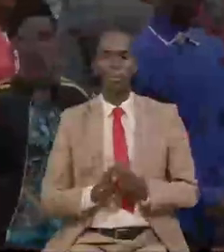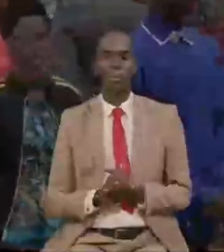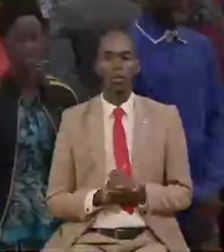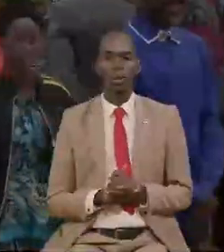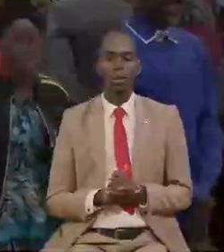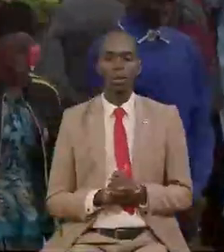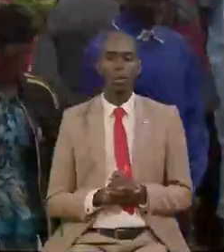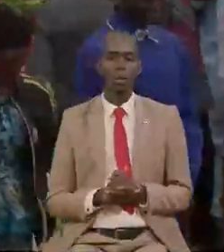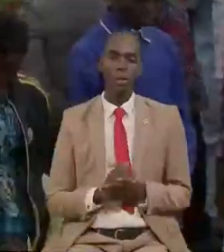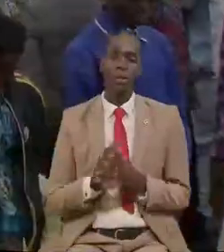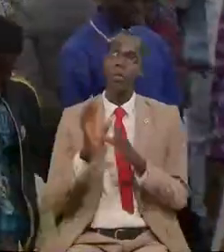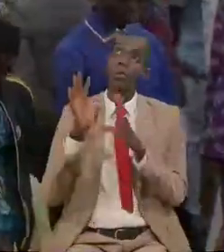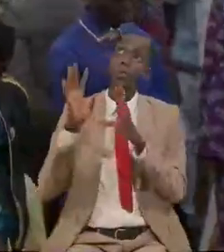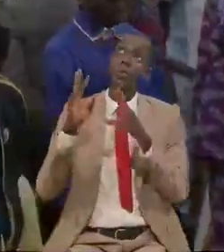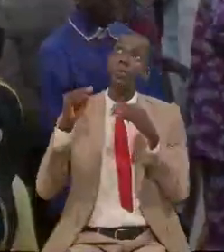Reçois-le